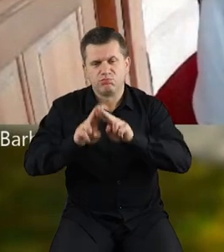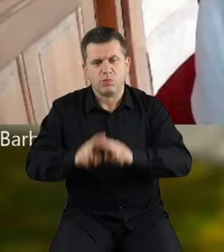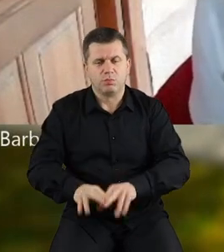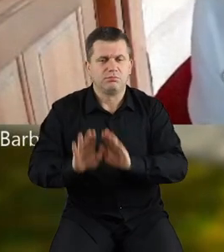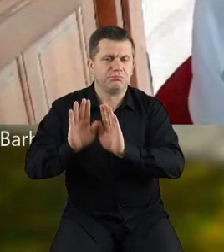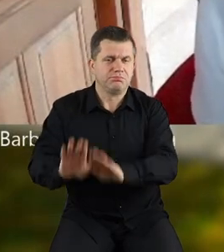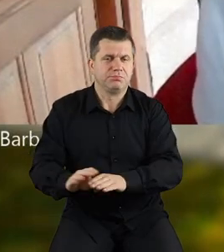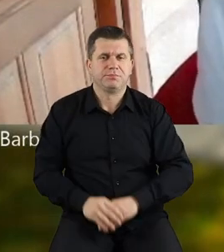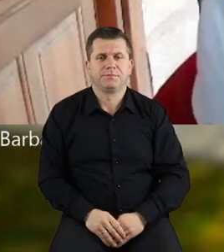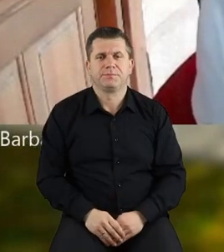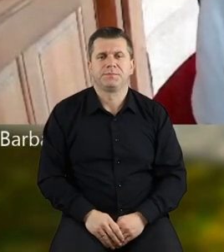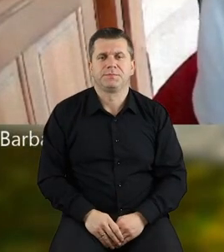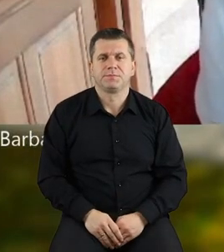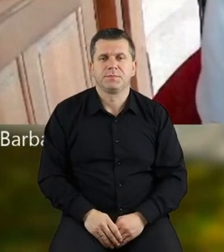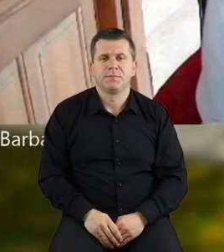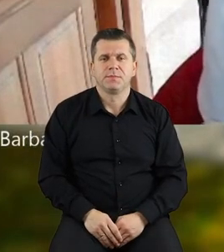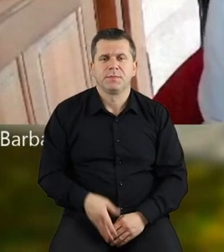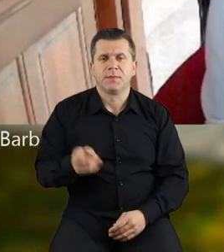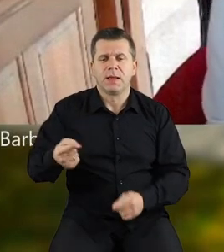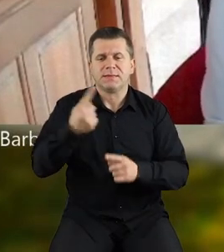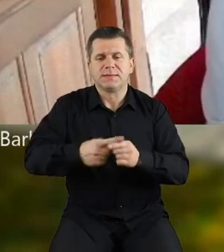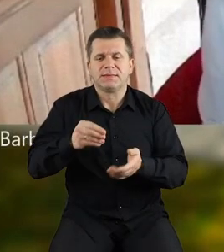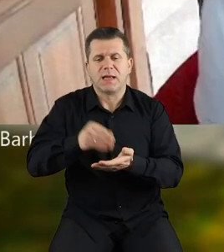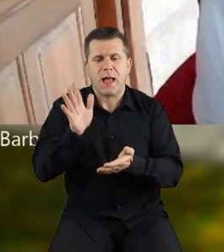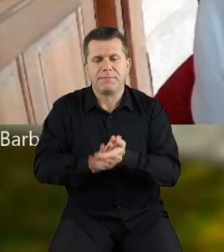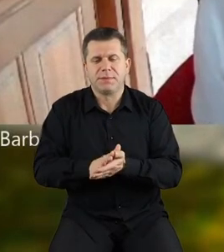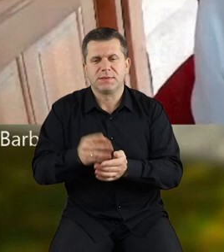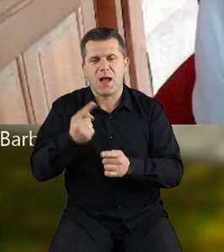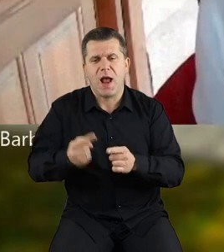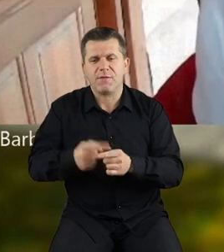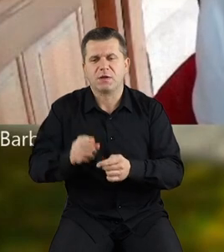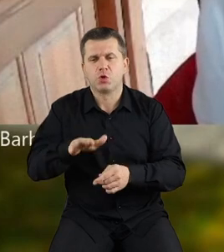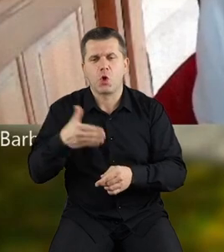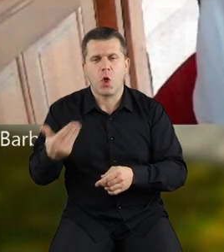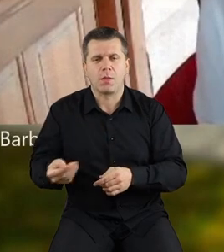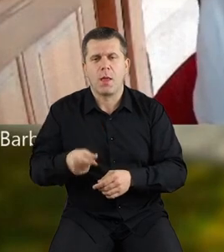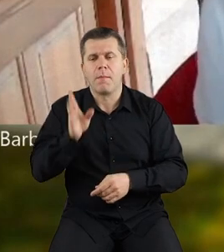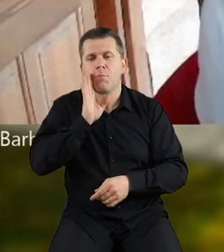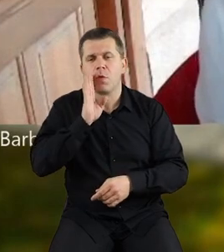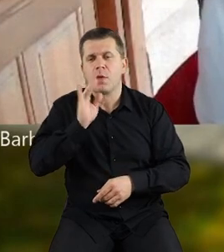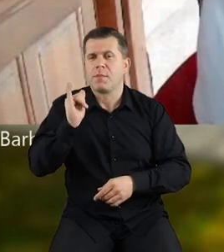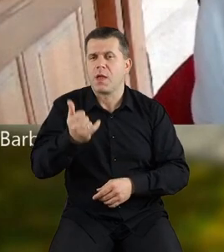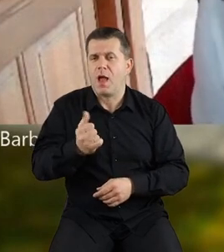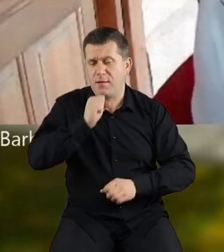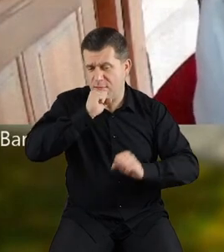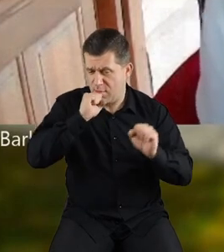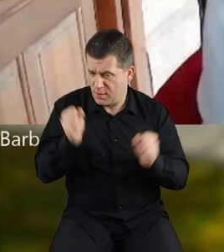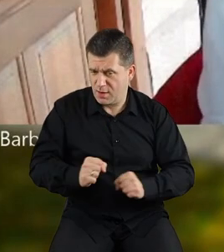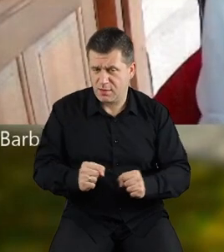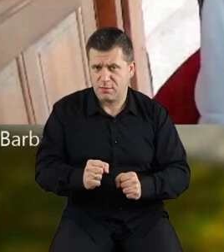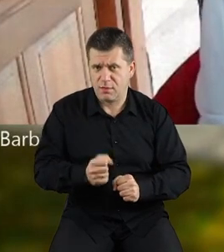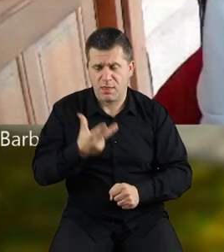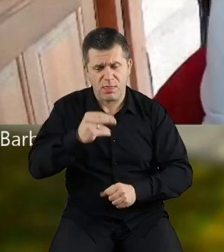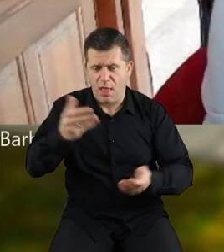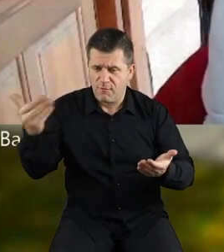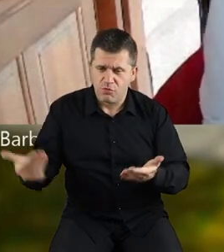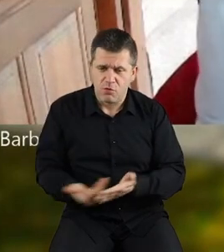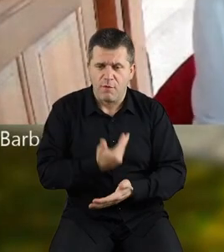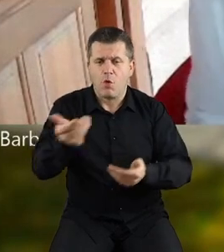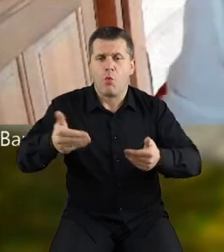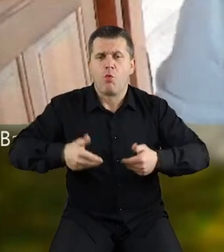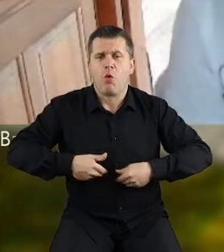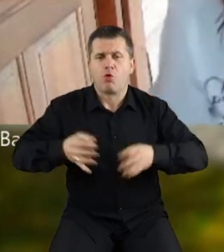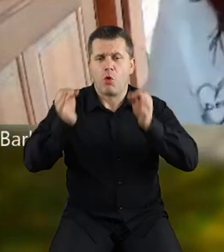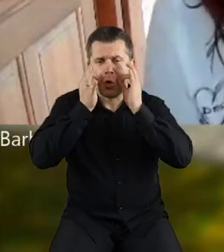nigdy właśnie po te zapisane strony. Podobnie jak nigdy przecież nie